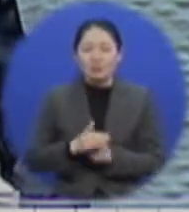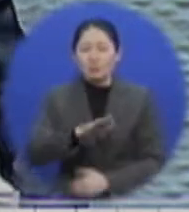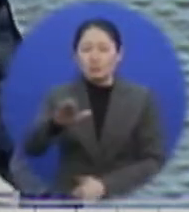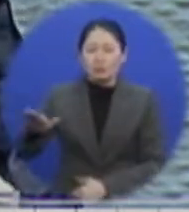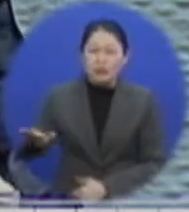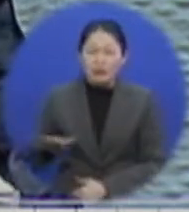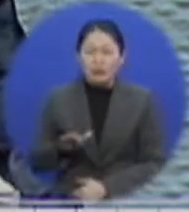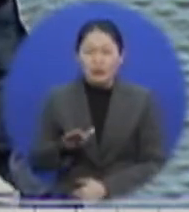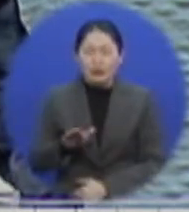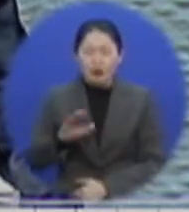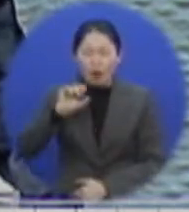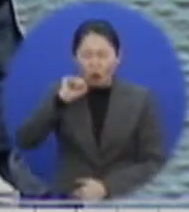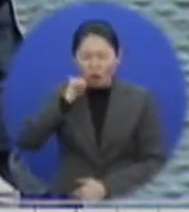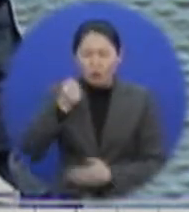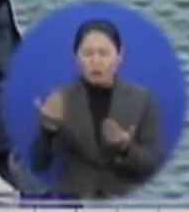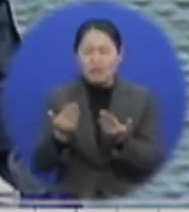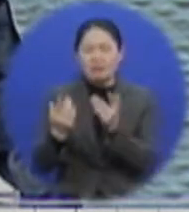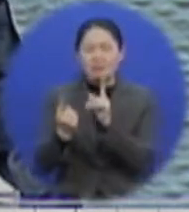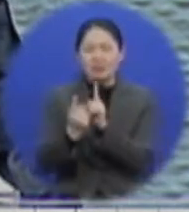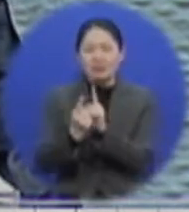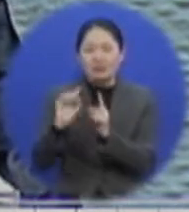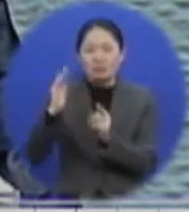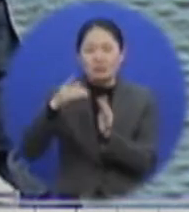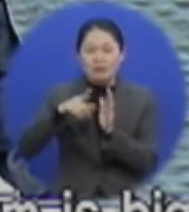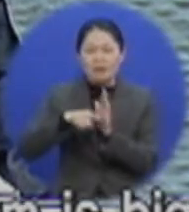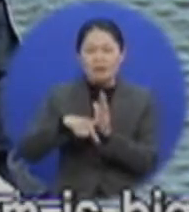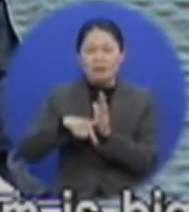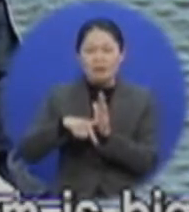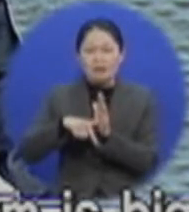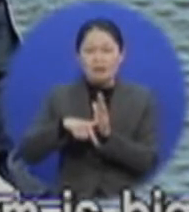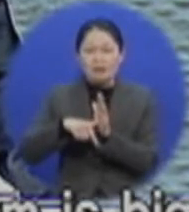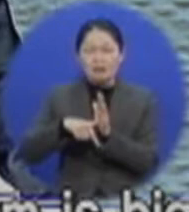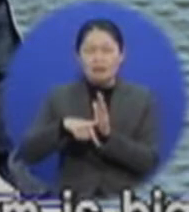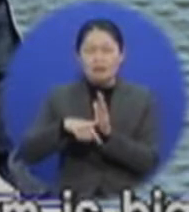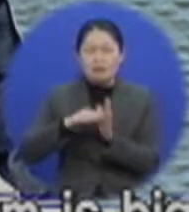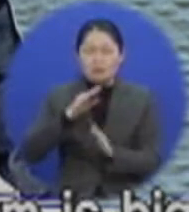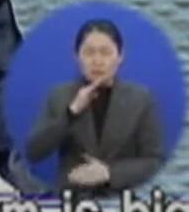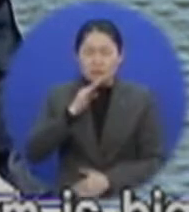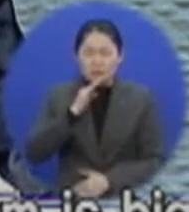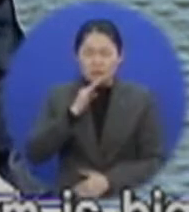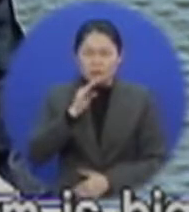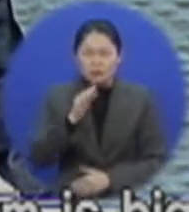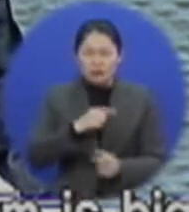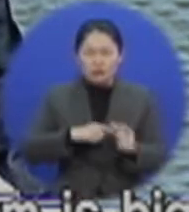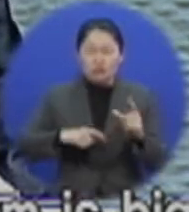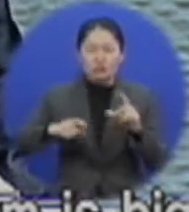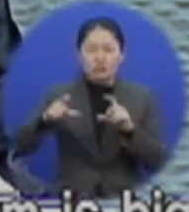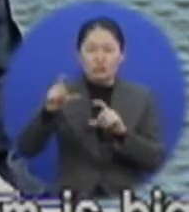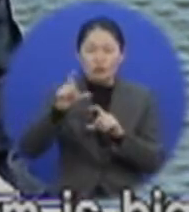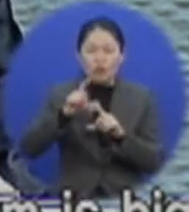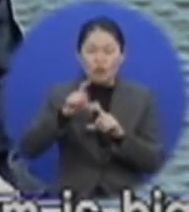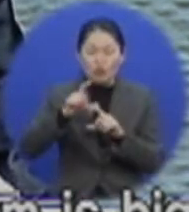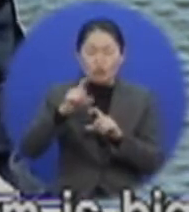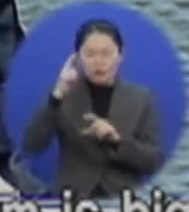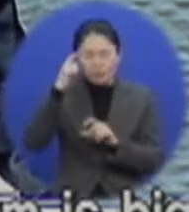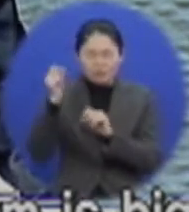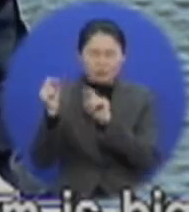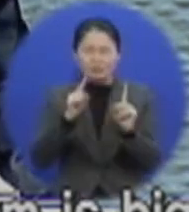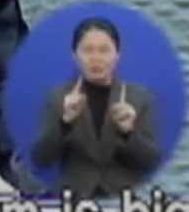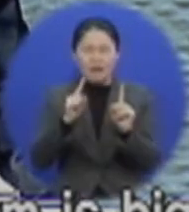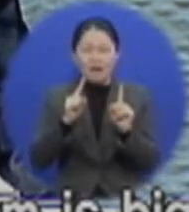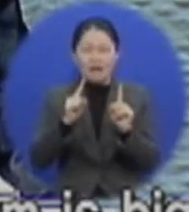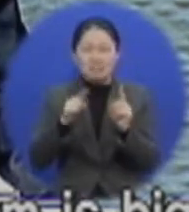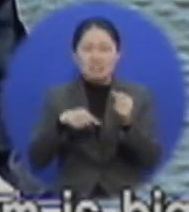이런 어려운 일을 만나게 될 때에 그 때 우리가 더 정신 차려야 하는 것은 문제가